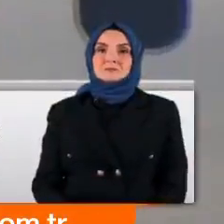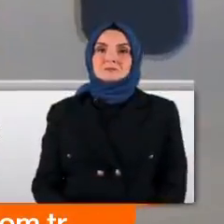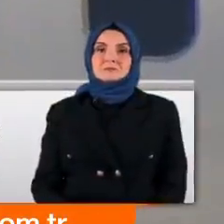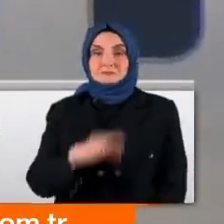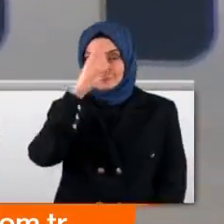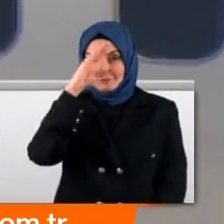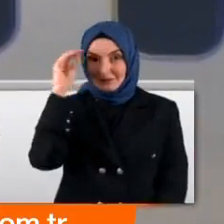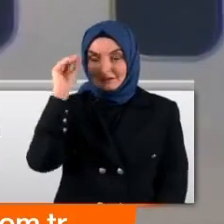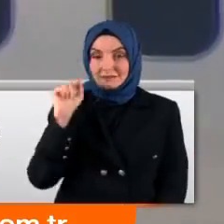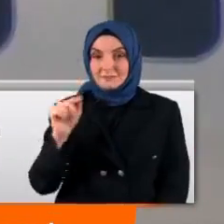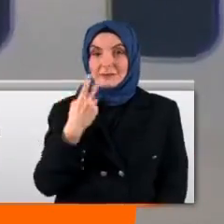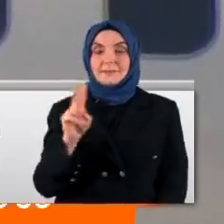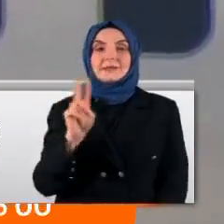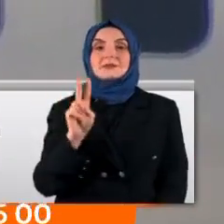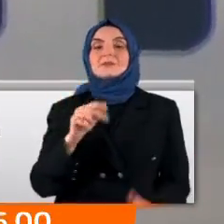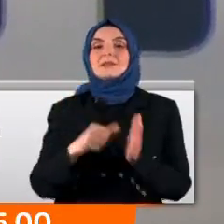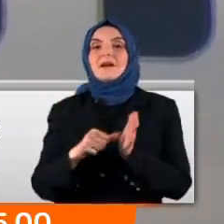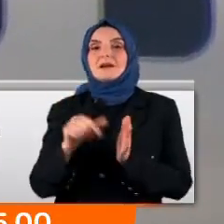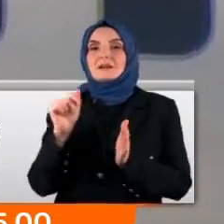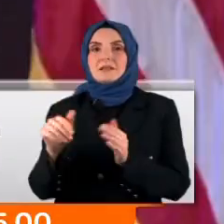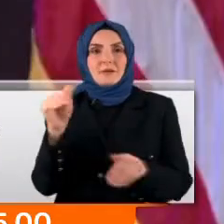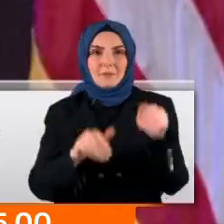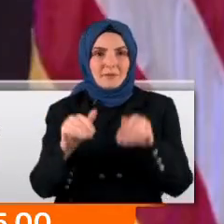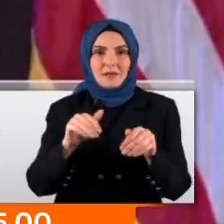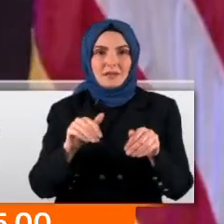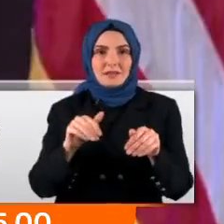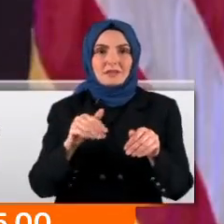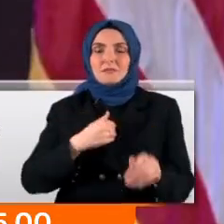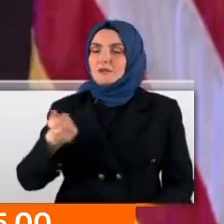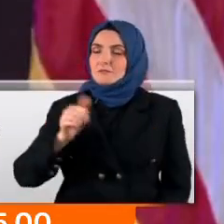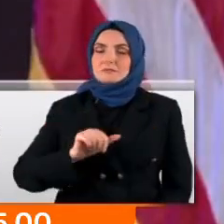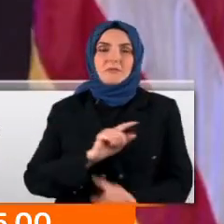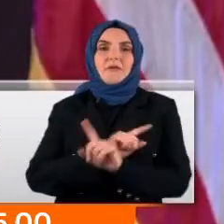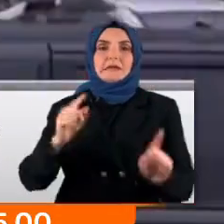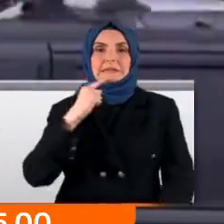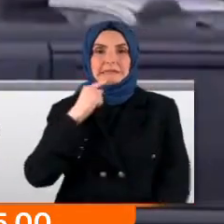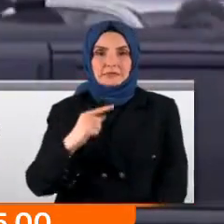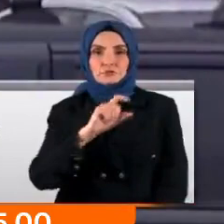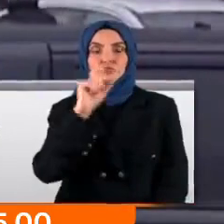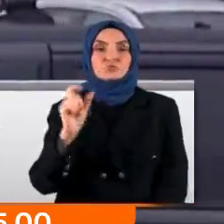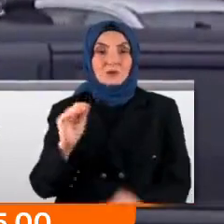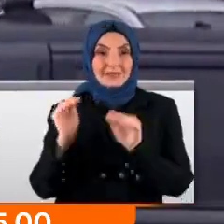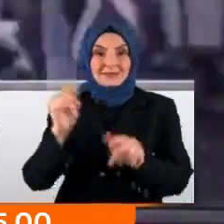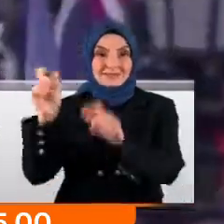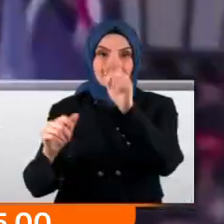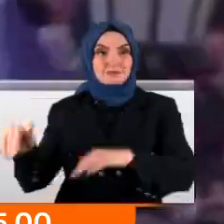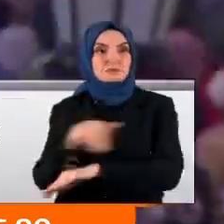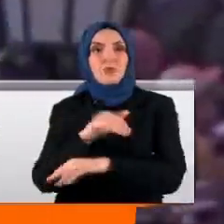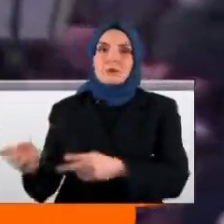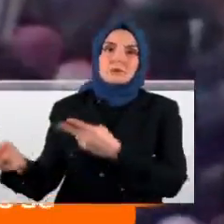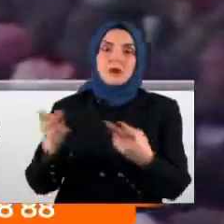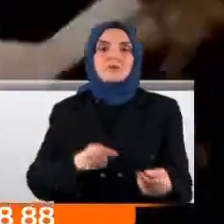Trump 2020'de de seçimleri kaybetmediğini savunarak cumhuriyetçileri sokağa davet etmiş, olaylar kongrenin basılmasına